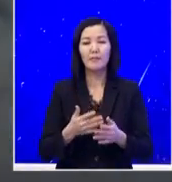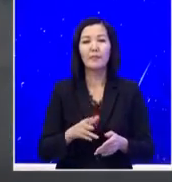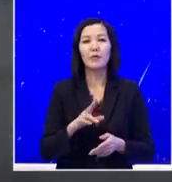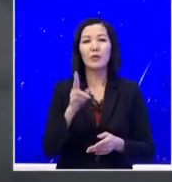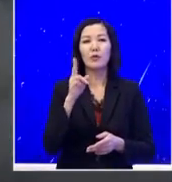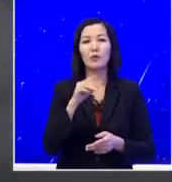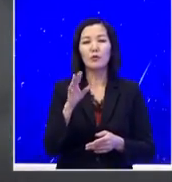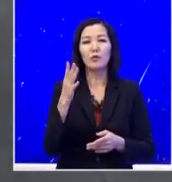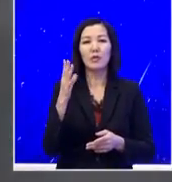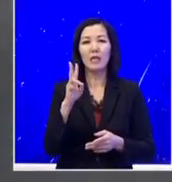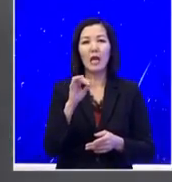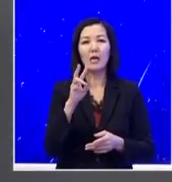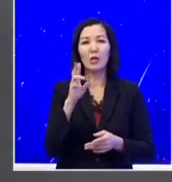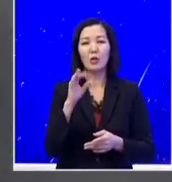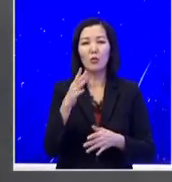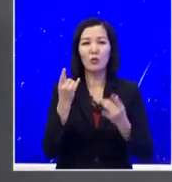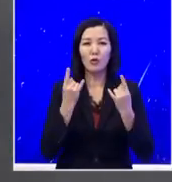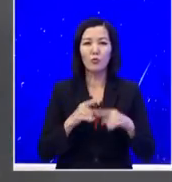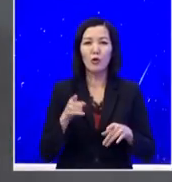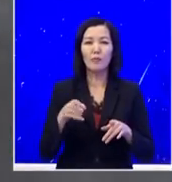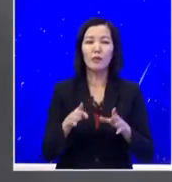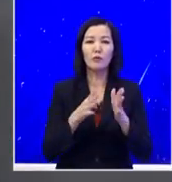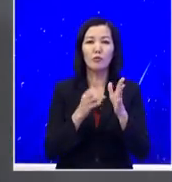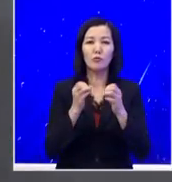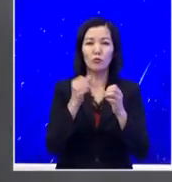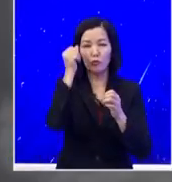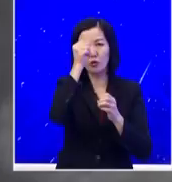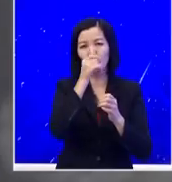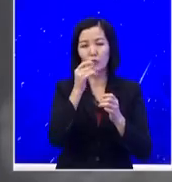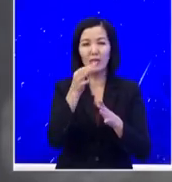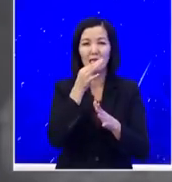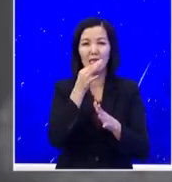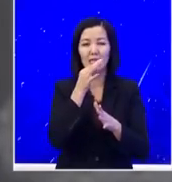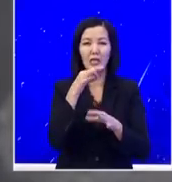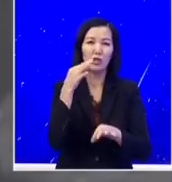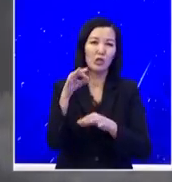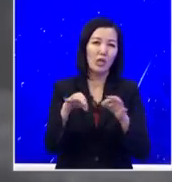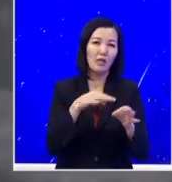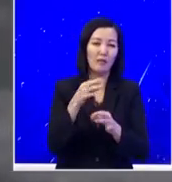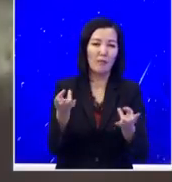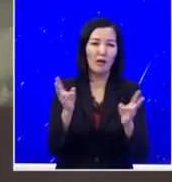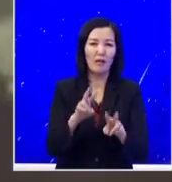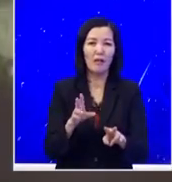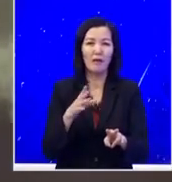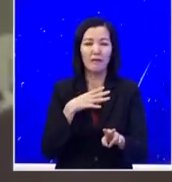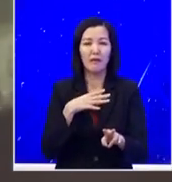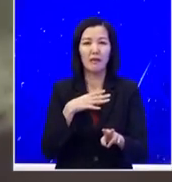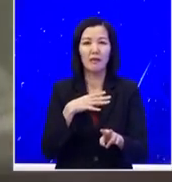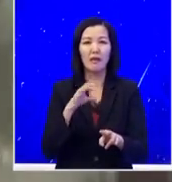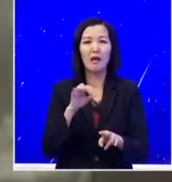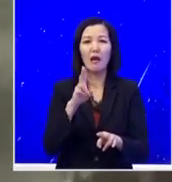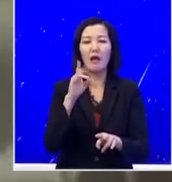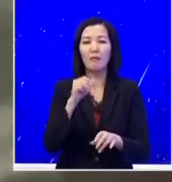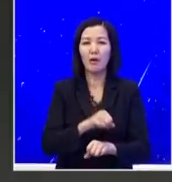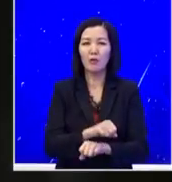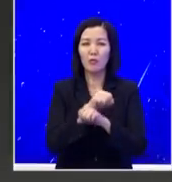Әшімбаев Нарынқолдың тумасы, 1910 жылы туыпты. Ерте жетім қалады. Ақпатшаның ойраны албан көтерілсе, асыра